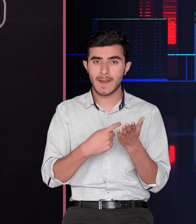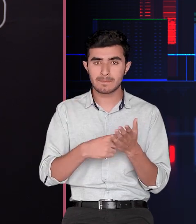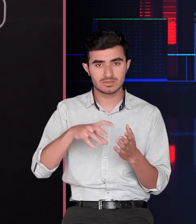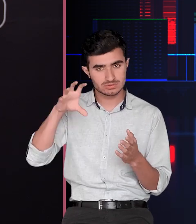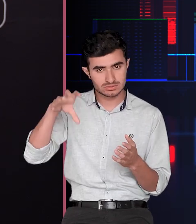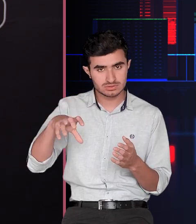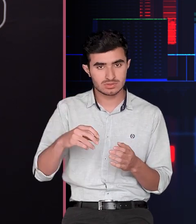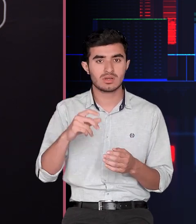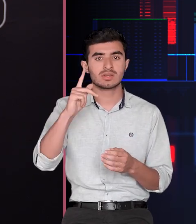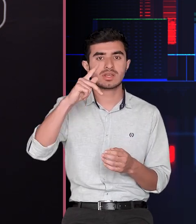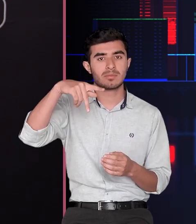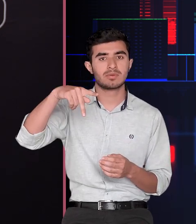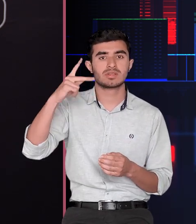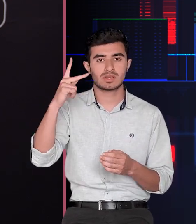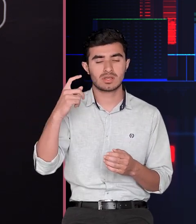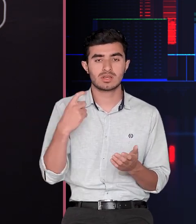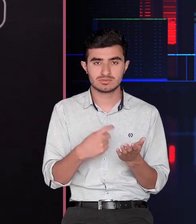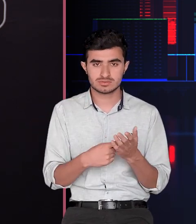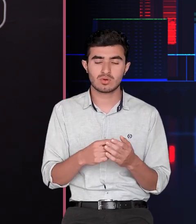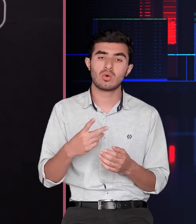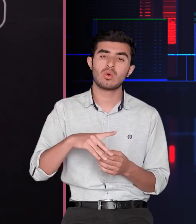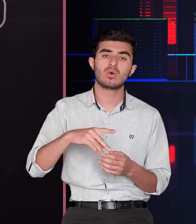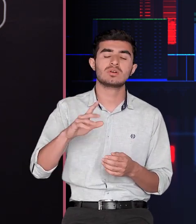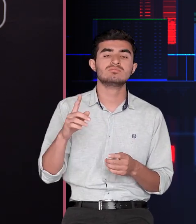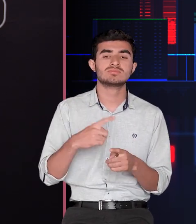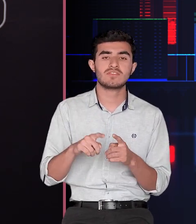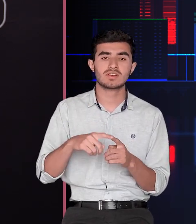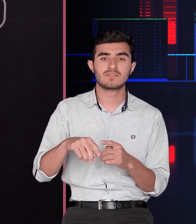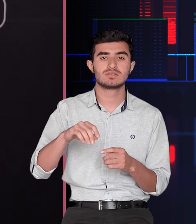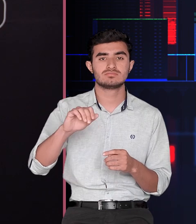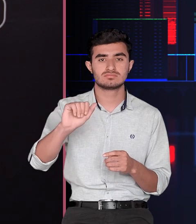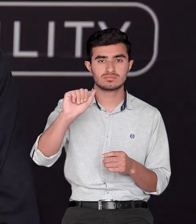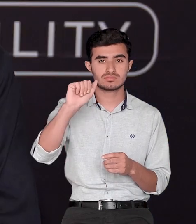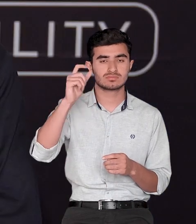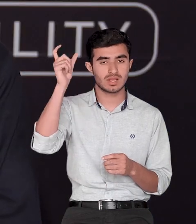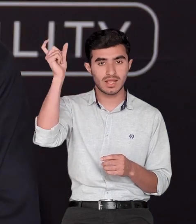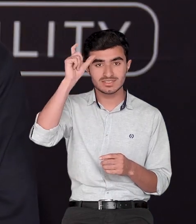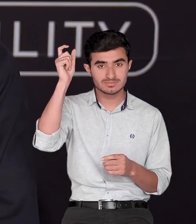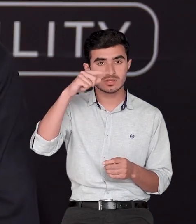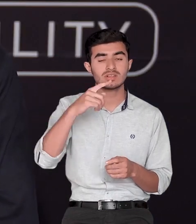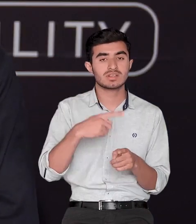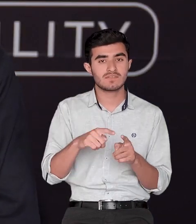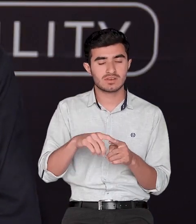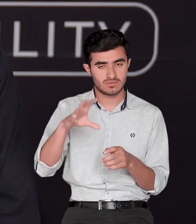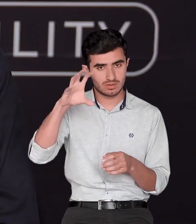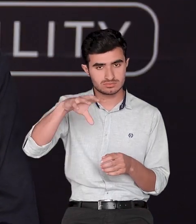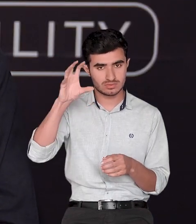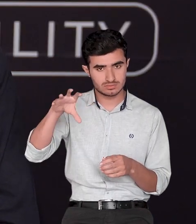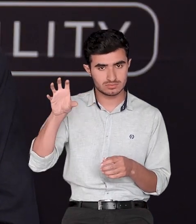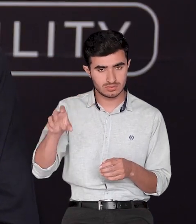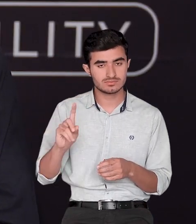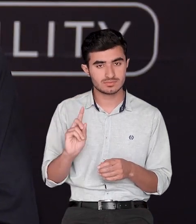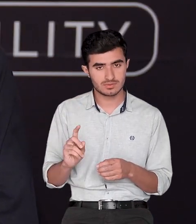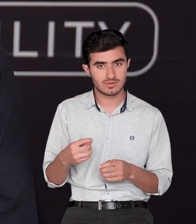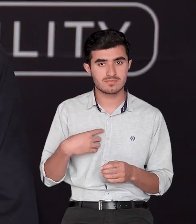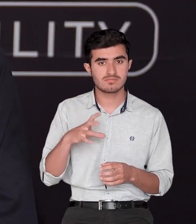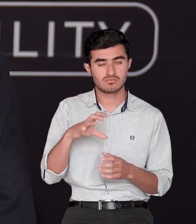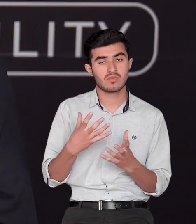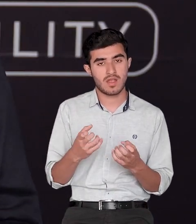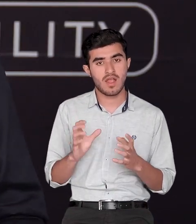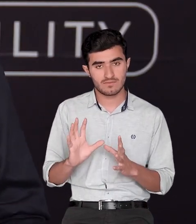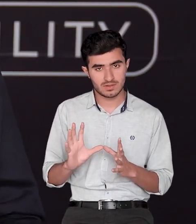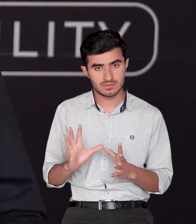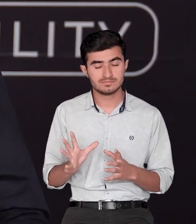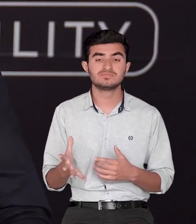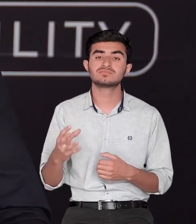बहुत कामयाब जा रही है। हमारा जो रीजन है जिसमें हमारा सरगोदा डिवीज़न है और पिंडी डिवीज़न है, और इसके